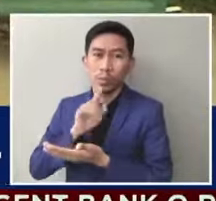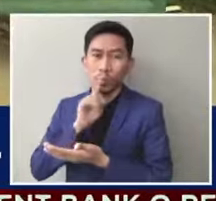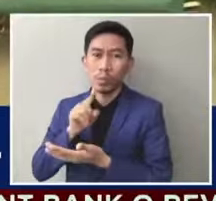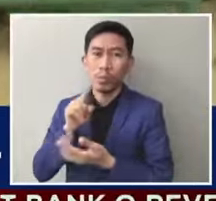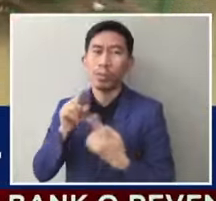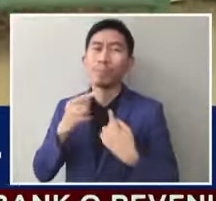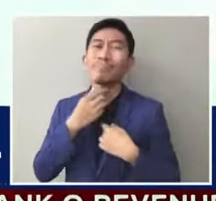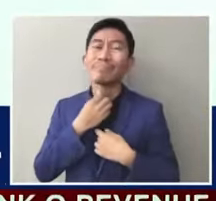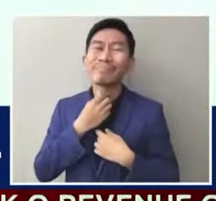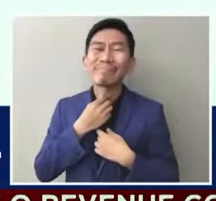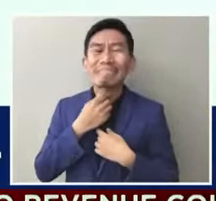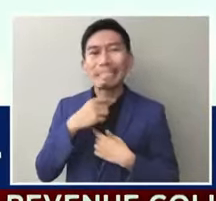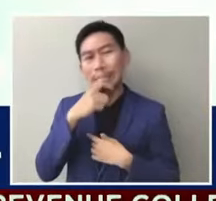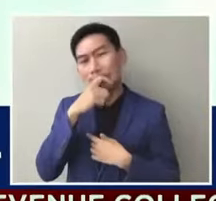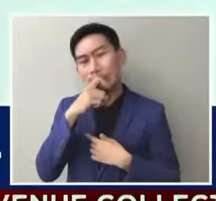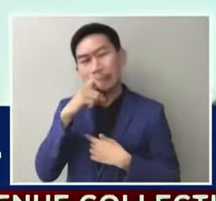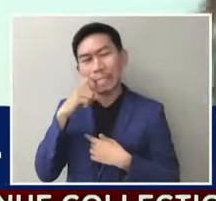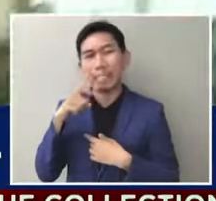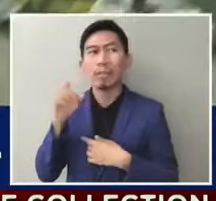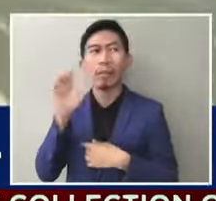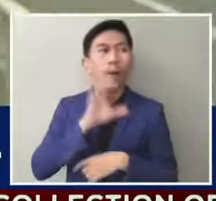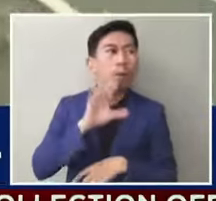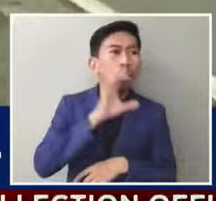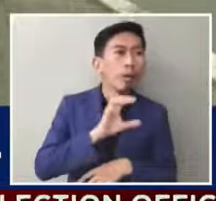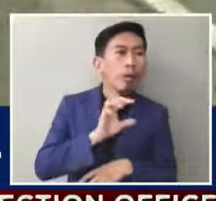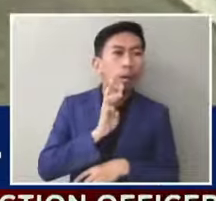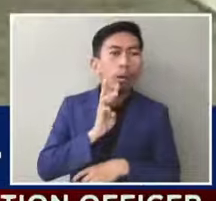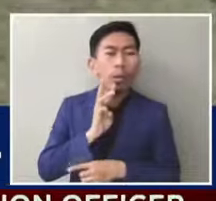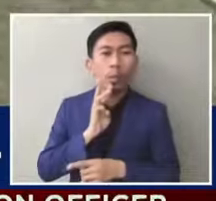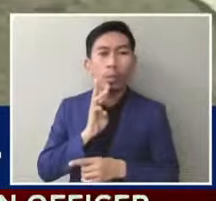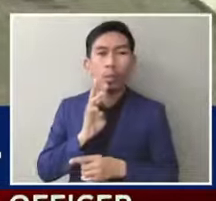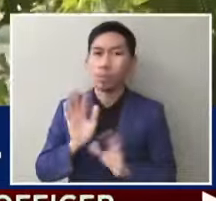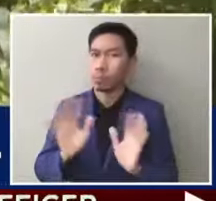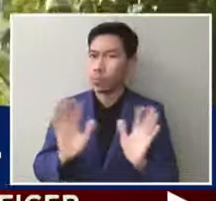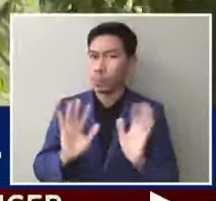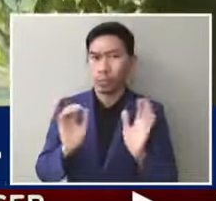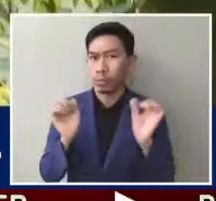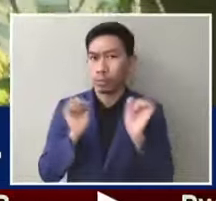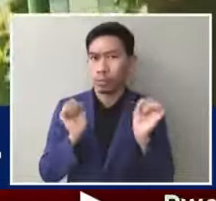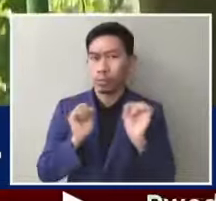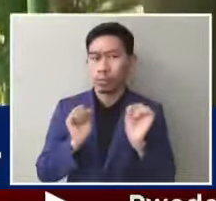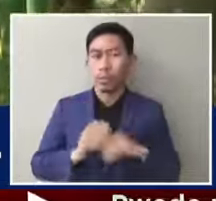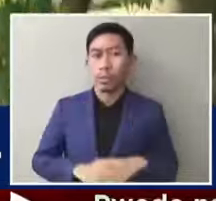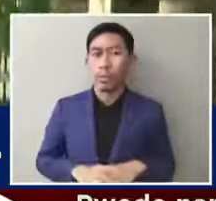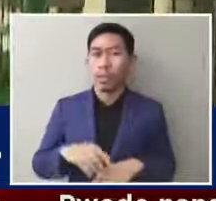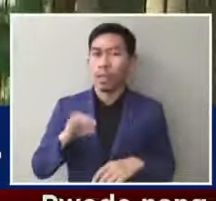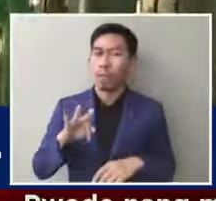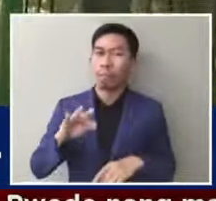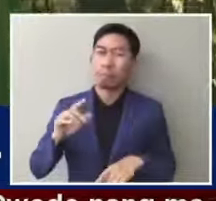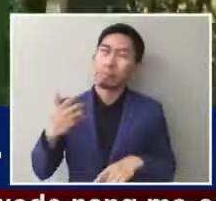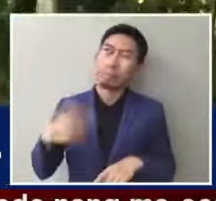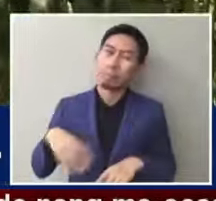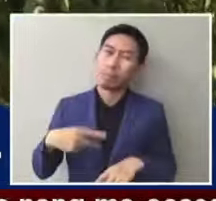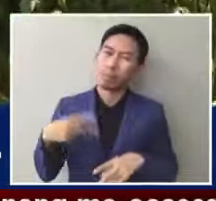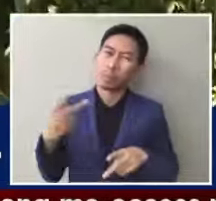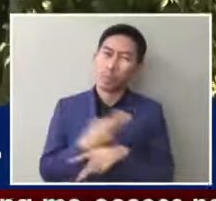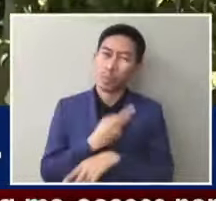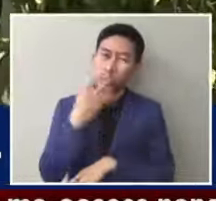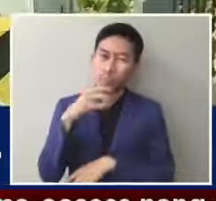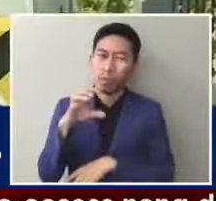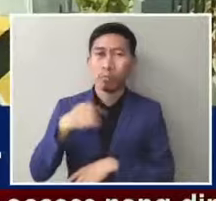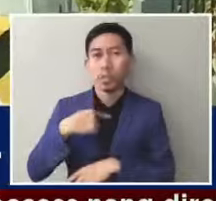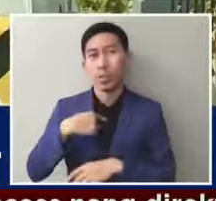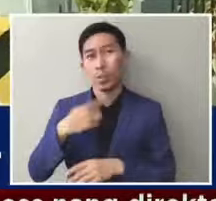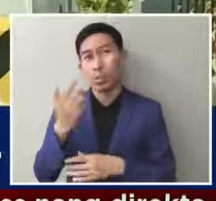Kaya naghahanap ako ng tubig pero hindi yung malamig. Pag talagang hindi ko nakaya yung init, sumisilong talaga